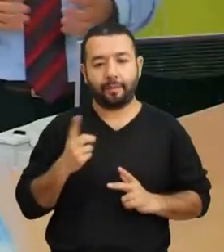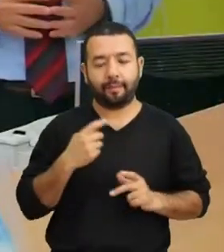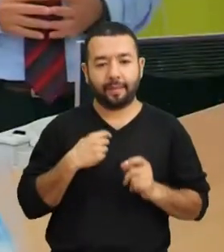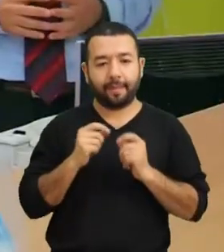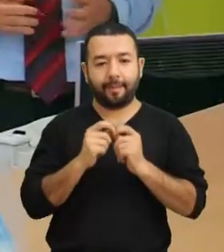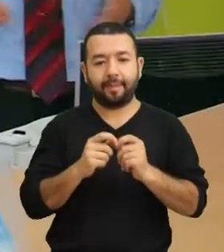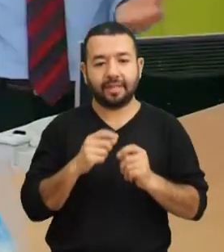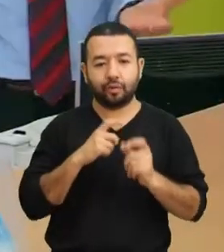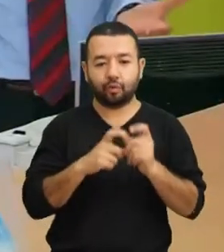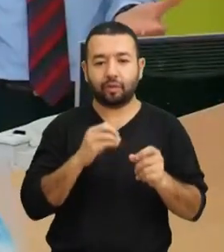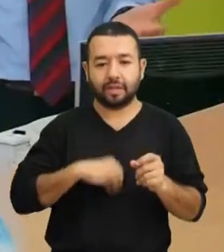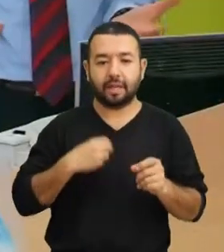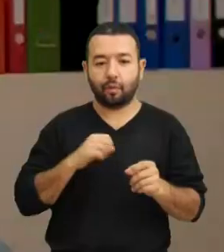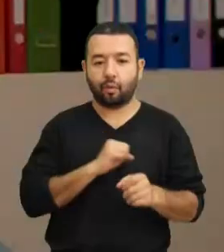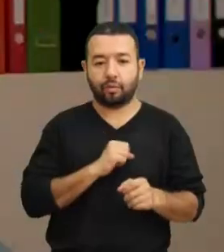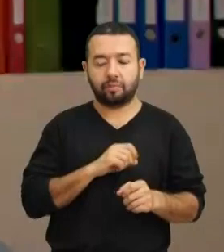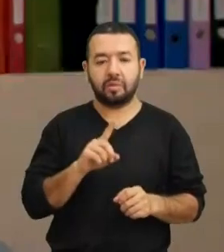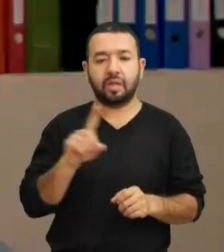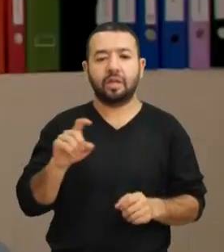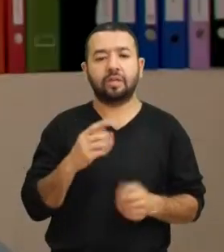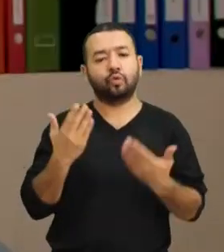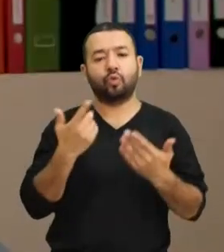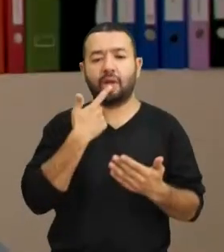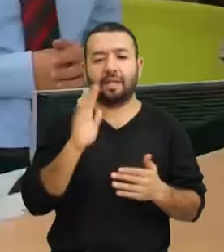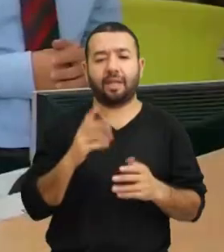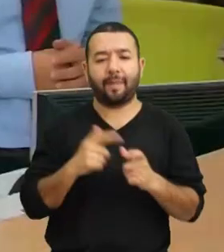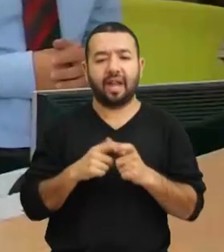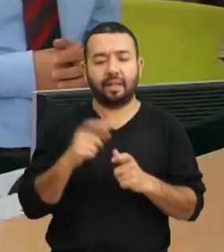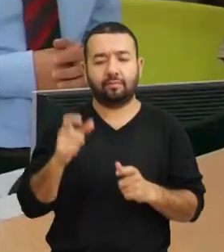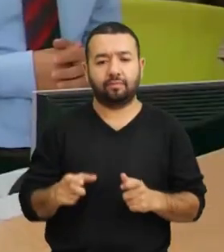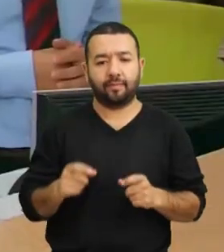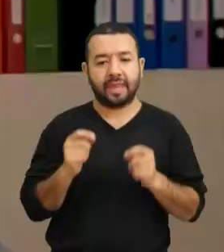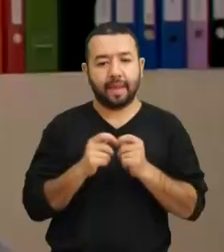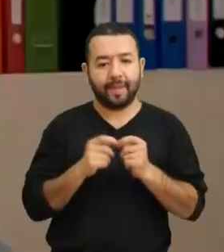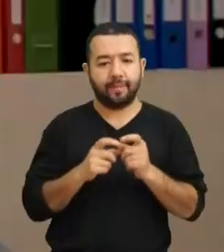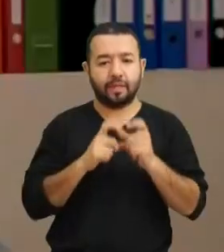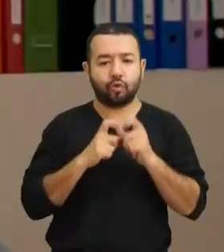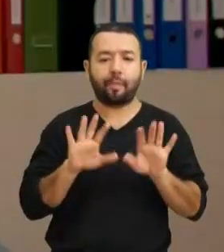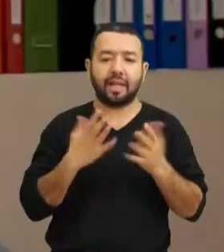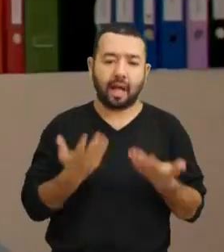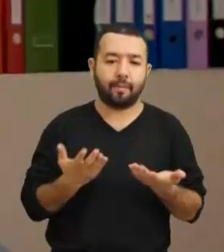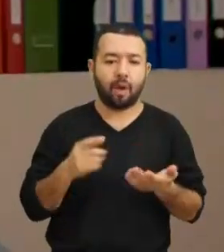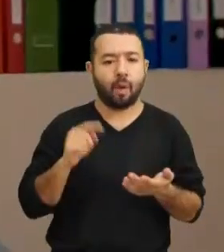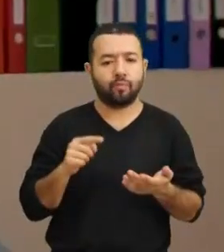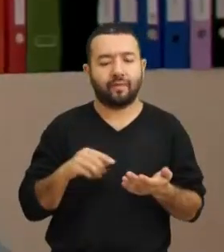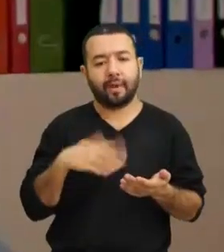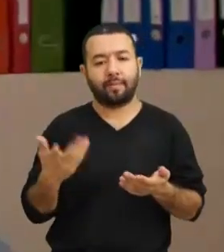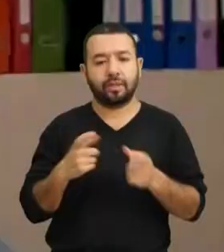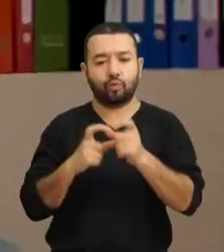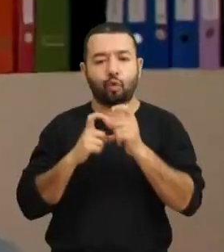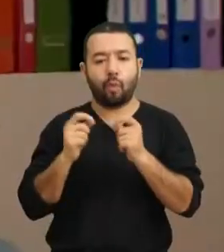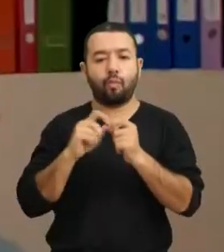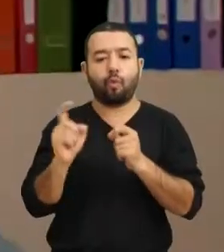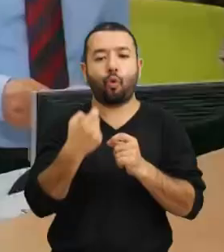bilmece krizi tekrar başlayacak diye çok korktum abi ya. Hiç öyle çok şükür falan deme Erdemciğim. Ha, bilmece sormadı ama bu sefer de